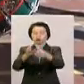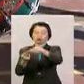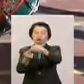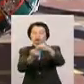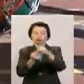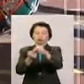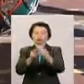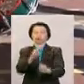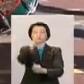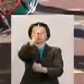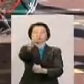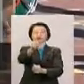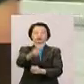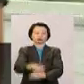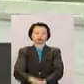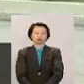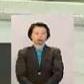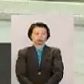nasional yang sebenar.